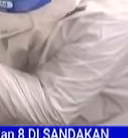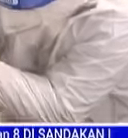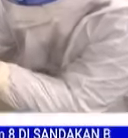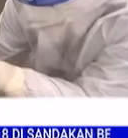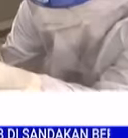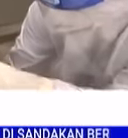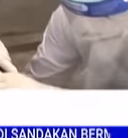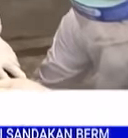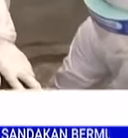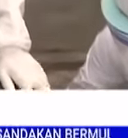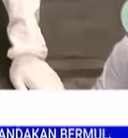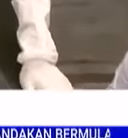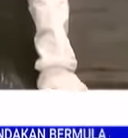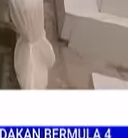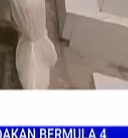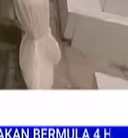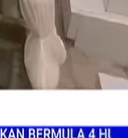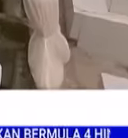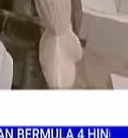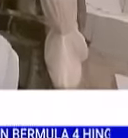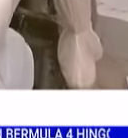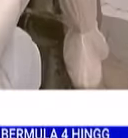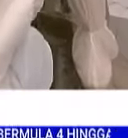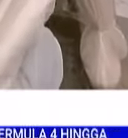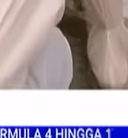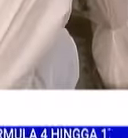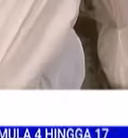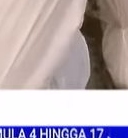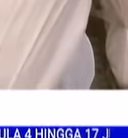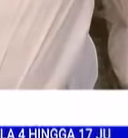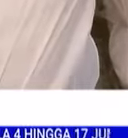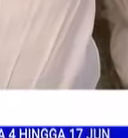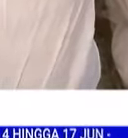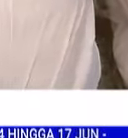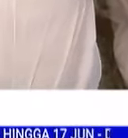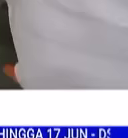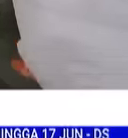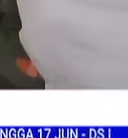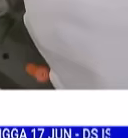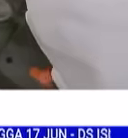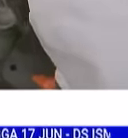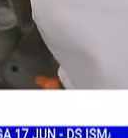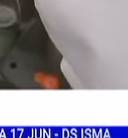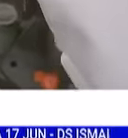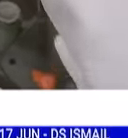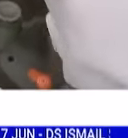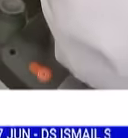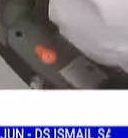Kematian akibat COVID-19 tertinggi melepasi 100 kes.